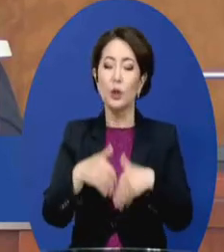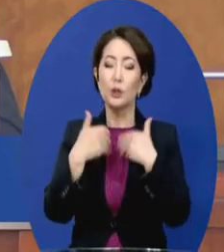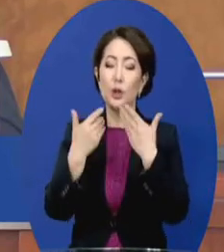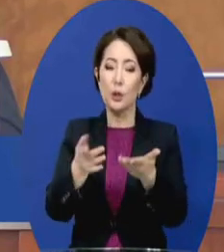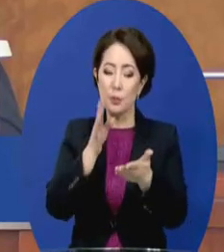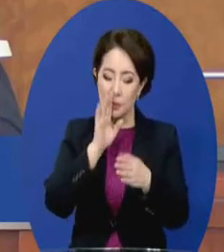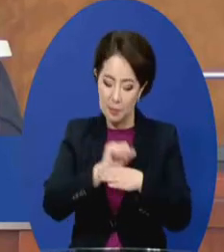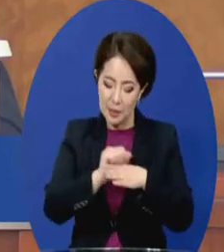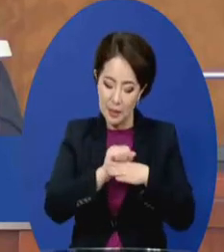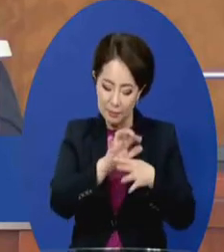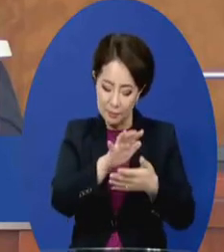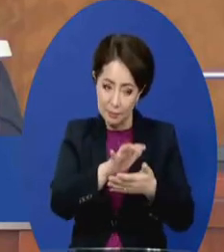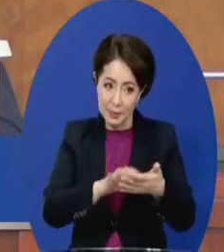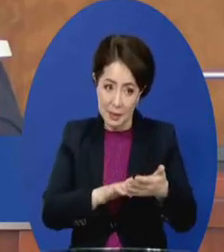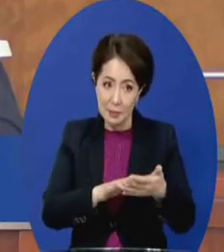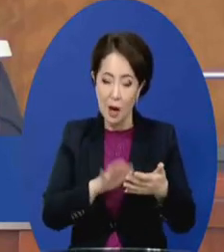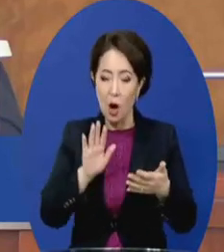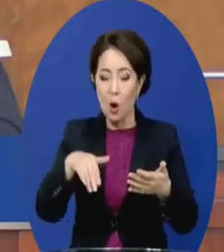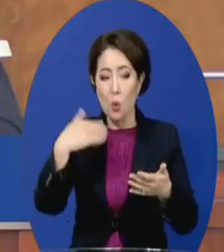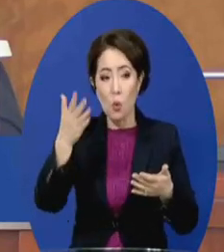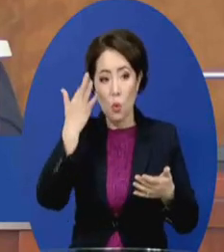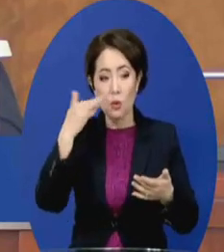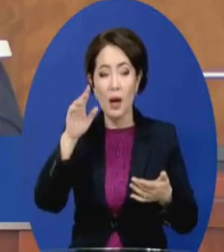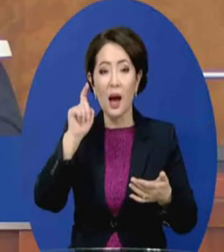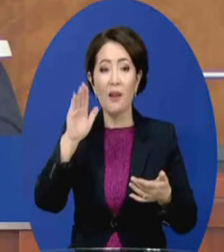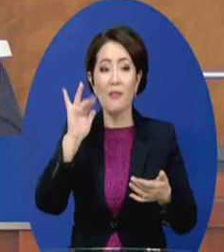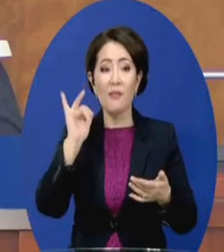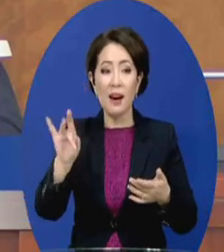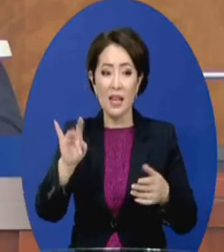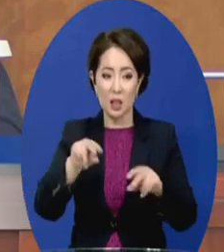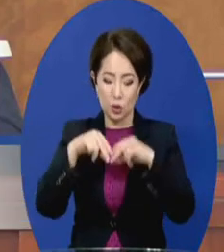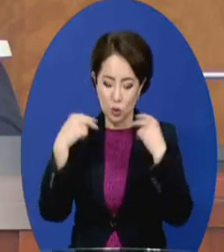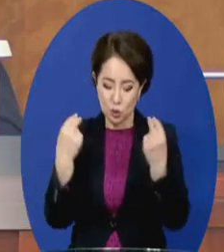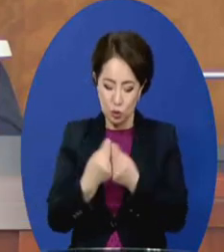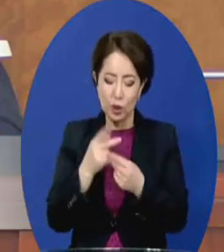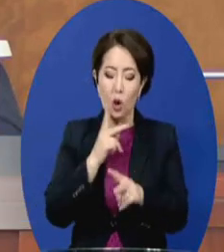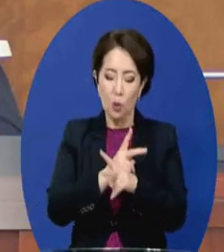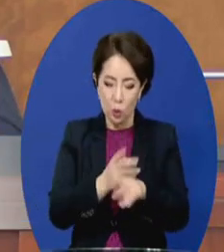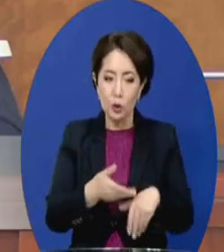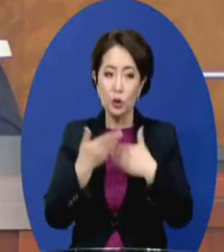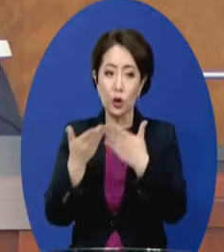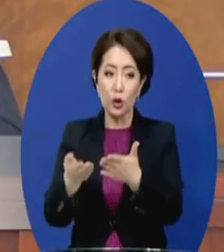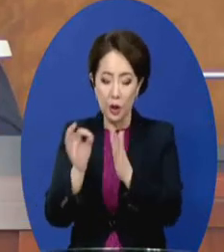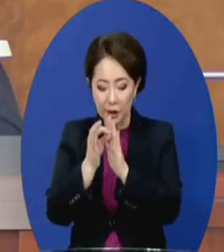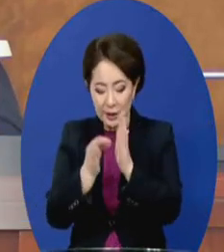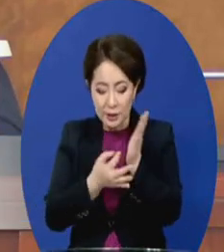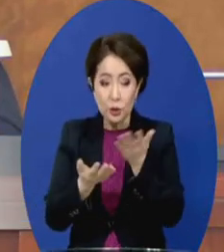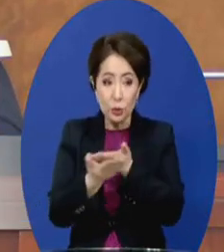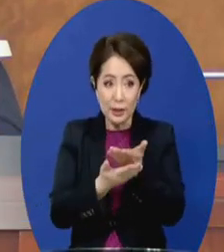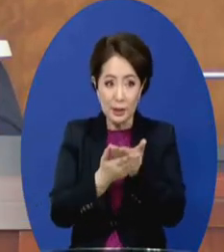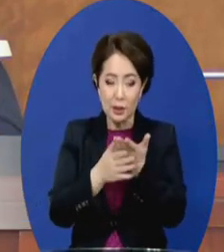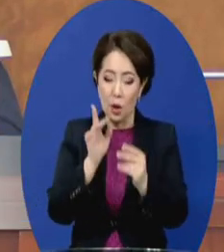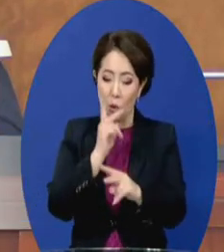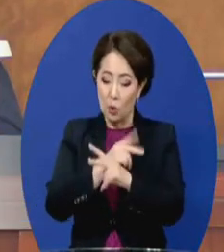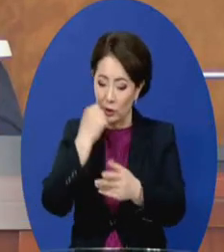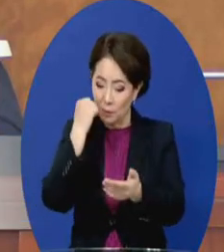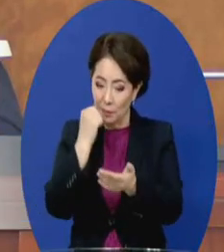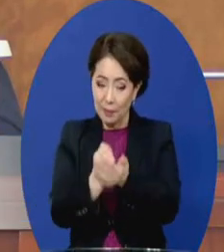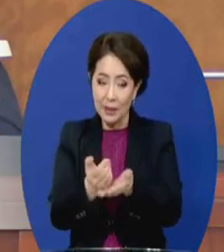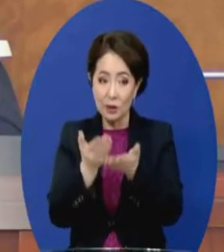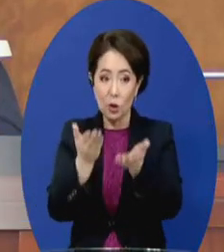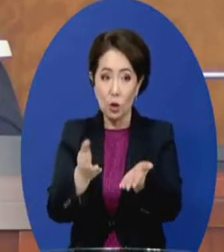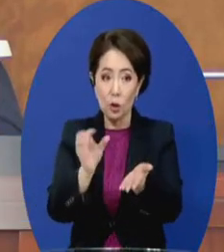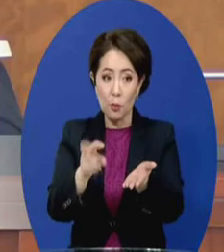баригдахаар ингээ бэлэн болсон байгаа. Тэгээ энэ хаврын чуулганаар бол энэ хуулиуд хилцэгдэж явна. Тэгээ цаашдаа энэ хуулиуд маань батлагдаж гарснаар Монгол улсад